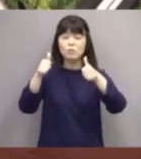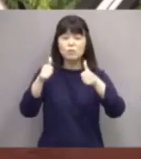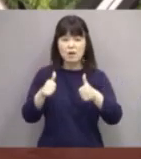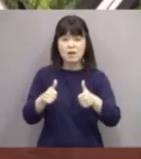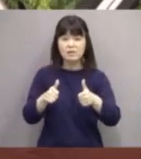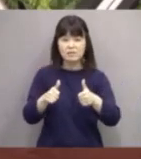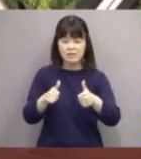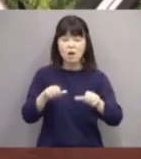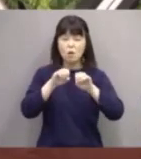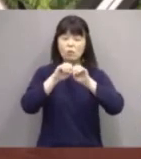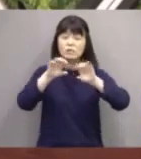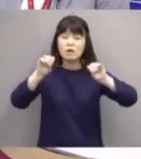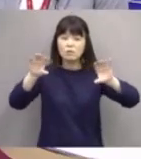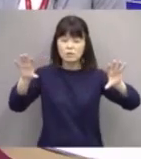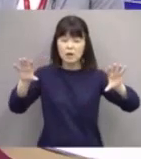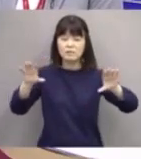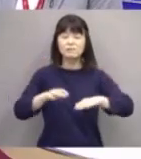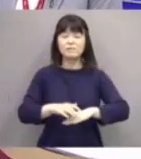してお知らせします。